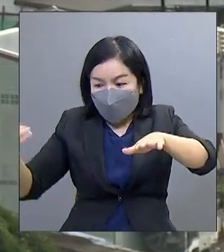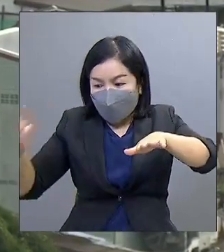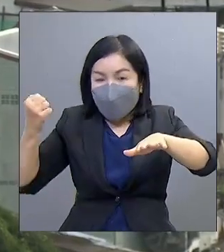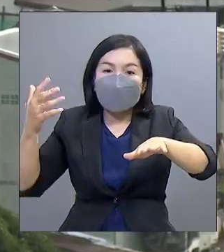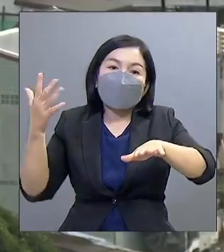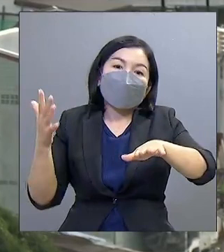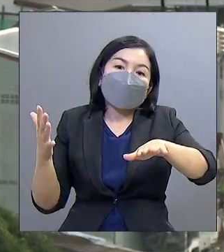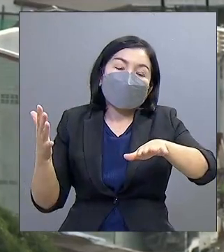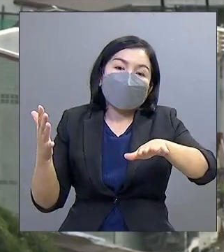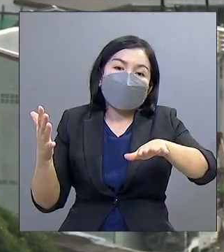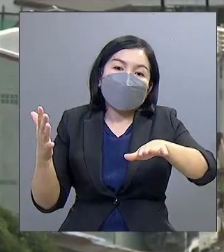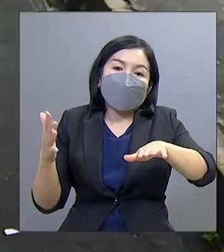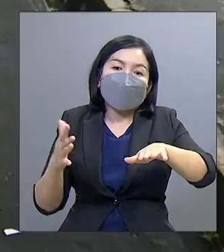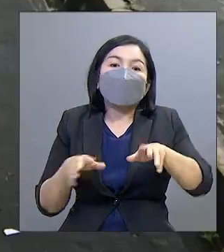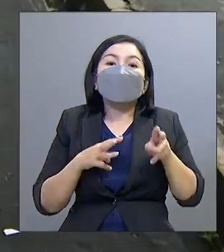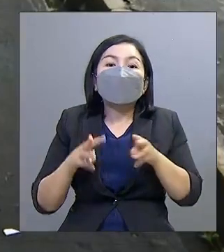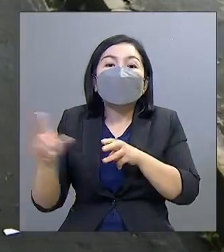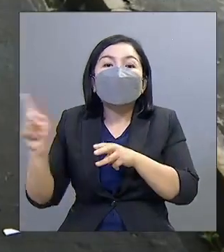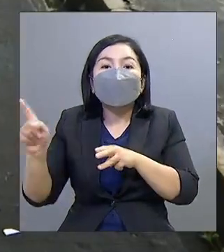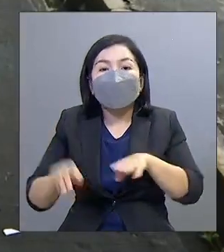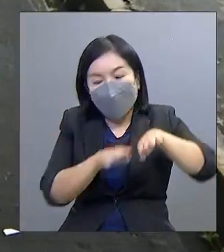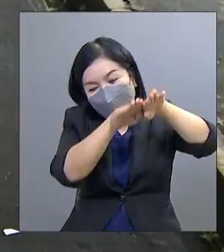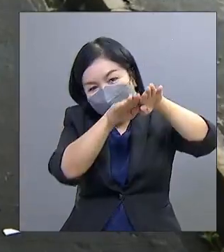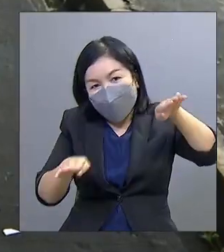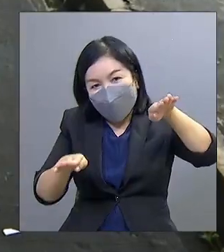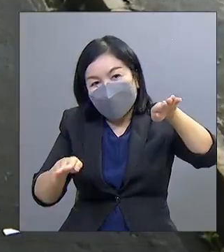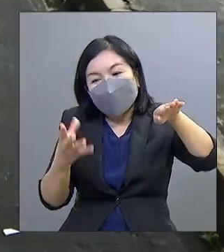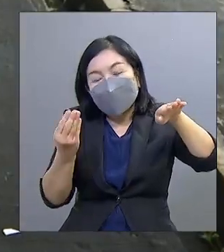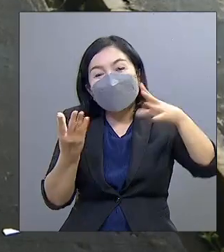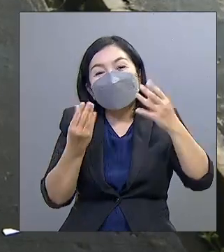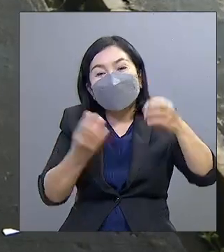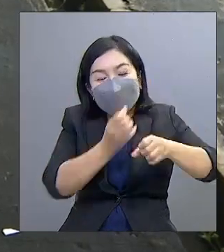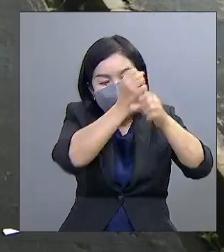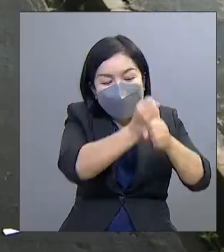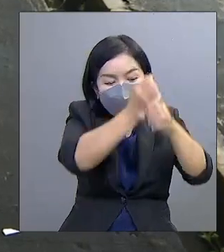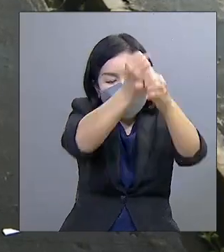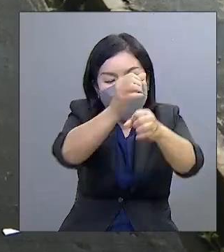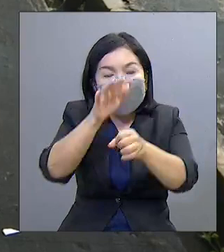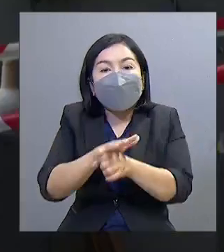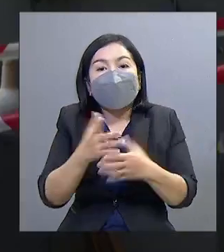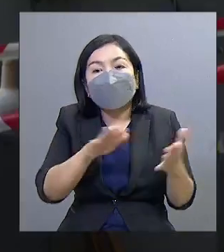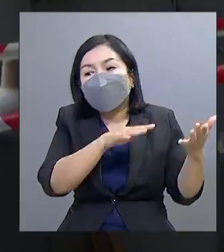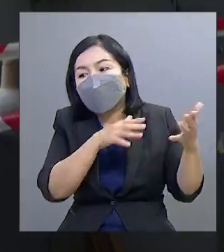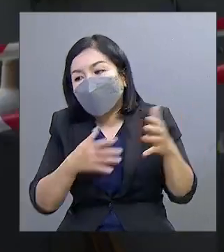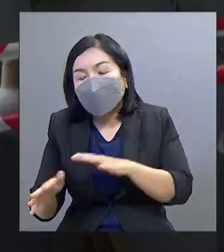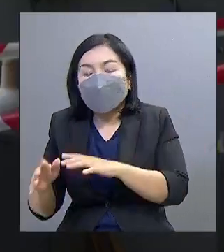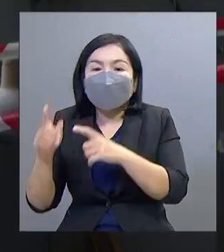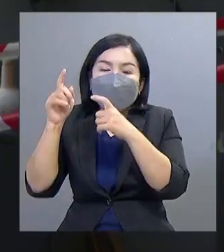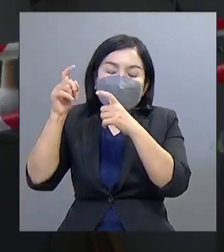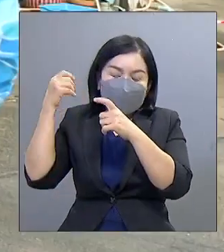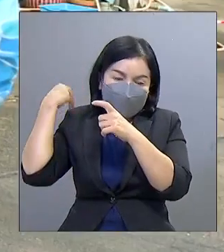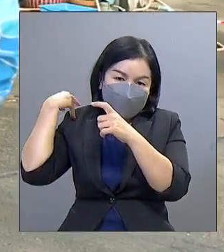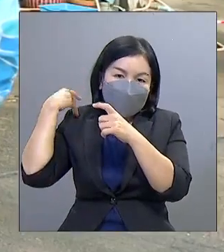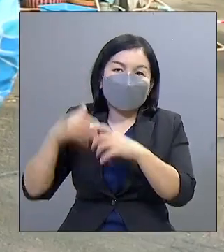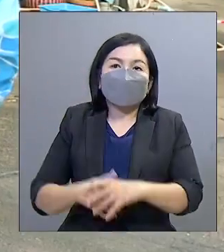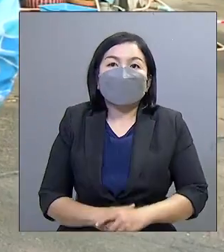นหินยึดขนาดใหญ่แต่กลับก่อสร้างบนเนินเขาลาดชันที่มีดินอ่อนจึงเสี่ยงต่อการที่ดินถล่มทั้งหมดค่ะ